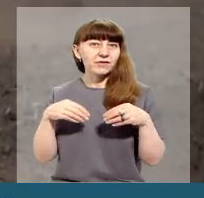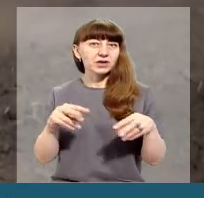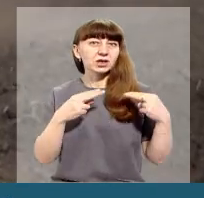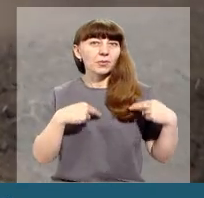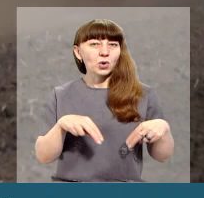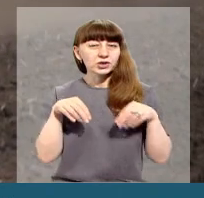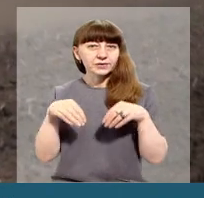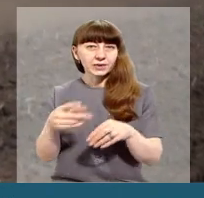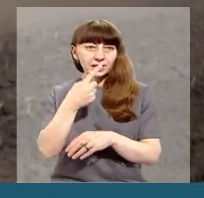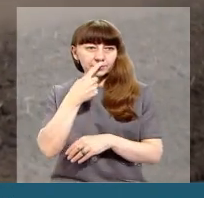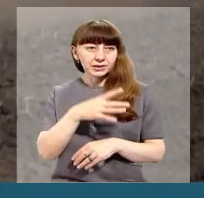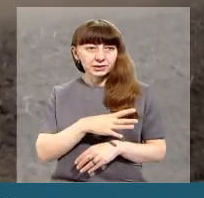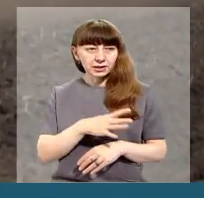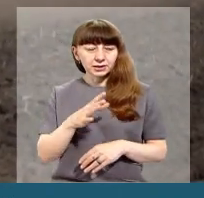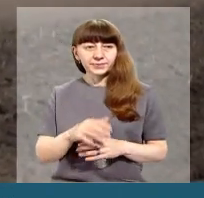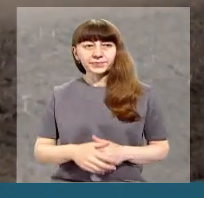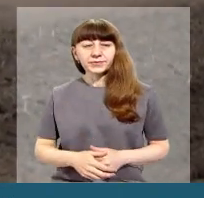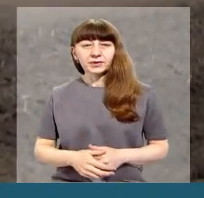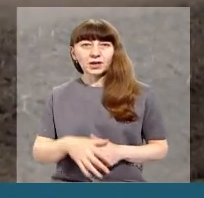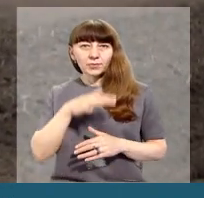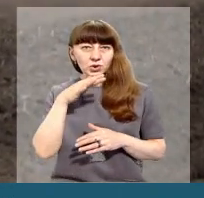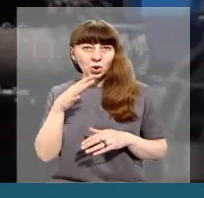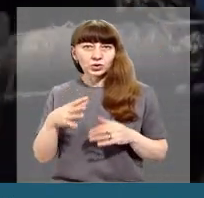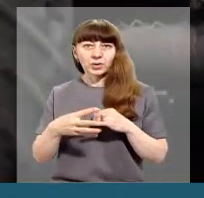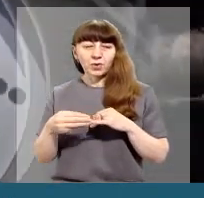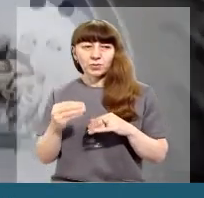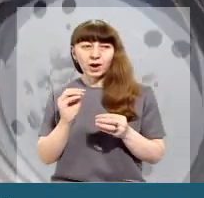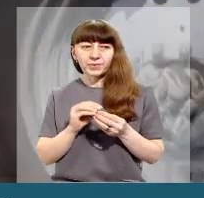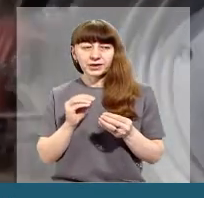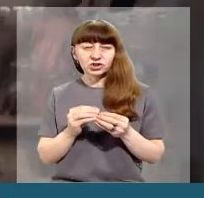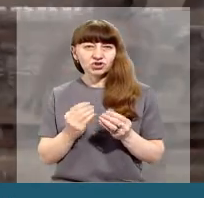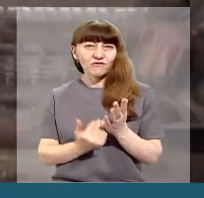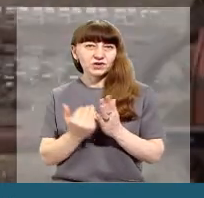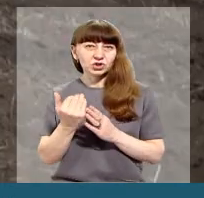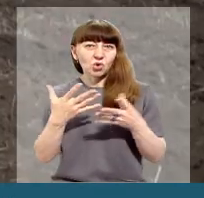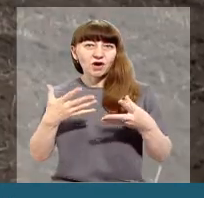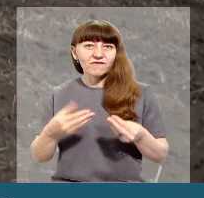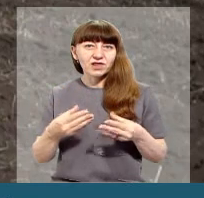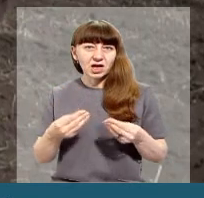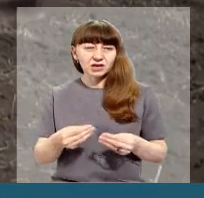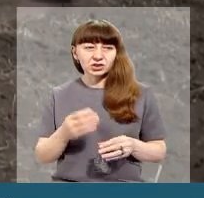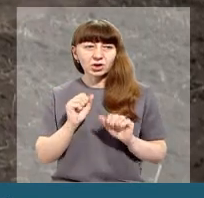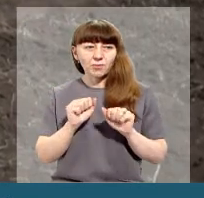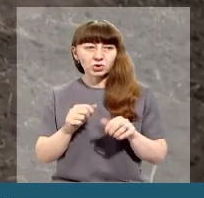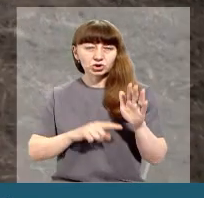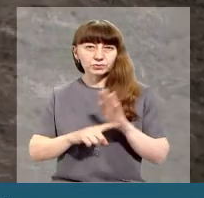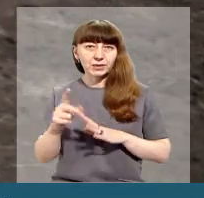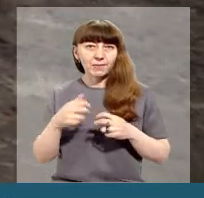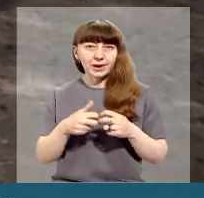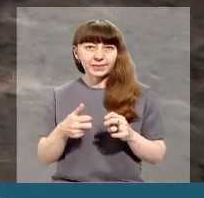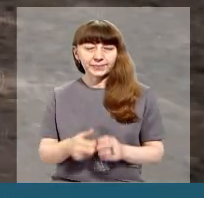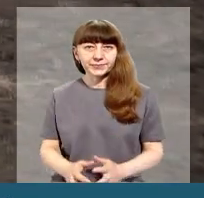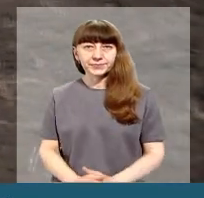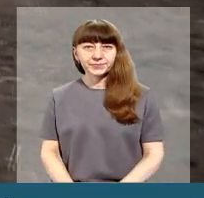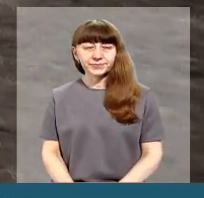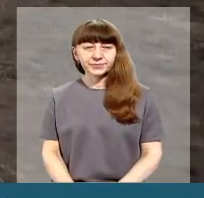работ. Посевная не за горами. На многих полях до сих пор остается высокая влажность. Это может принести немало проблем аграриям.